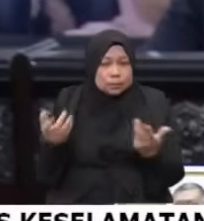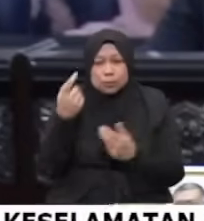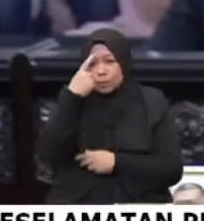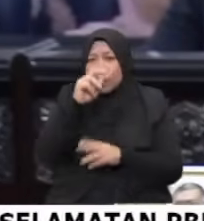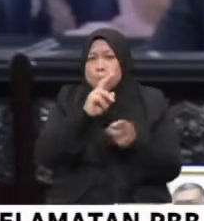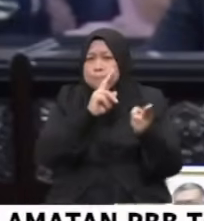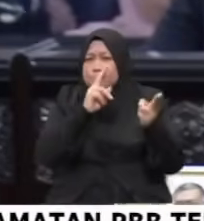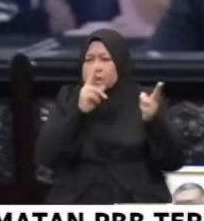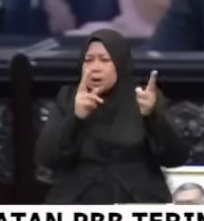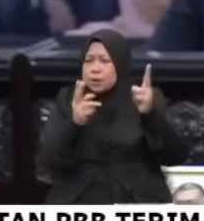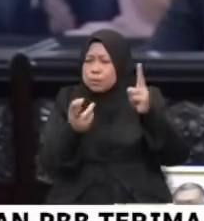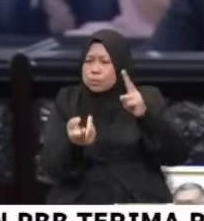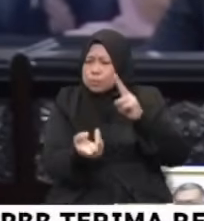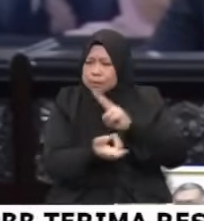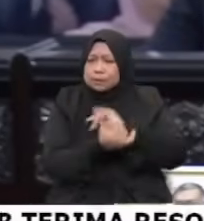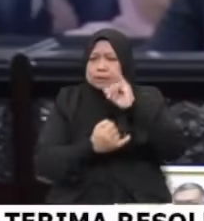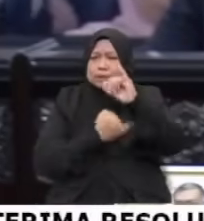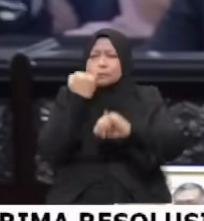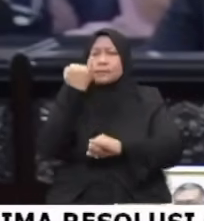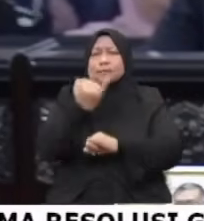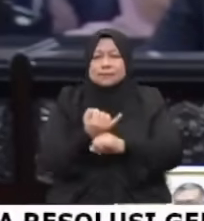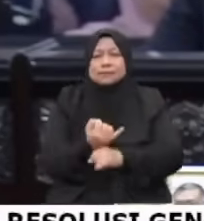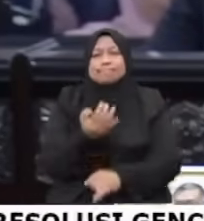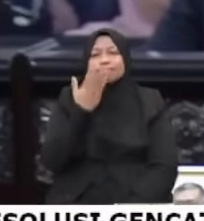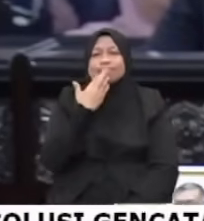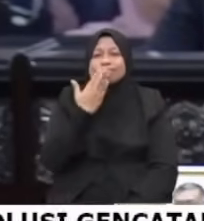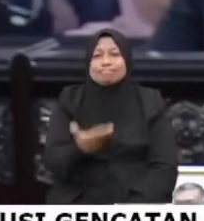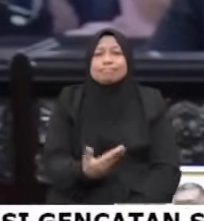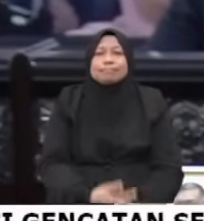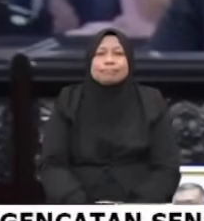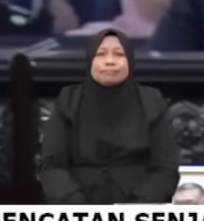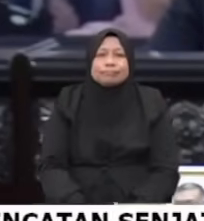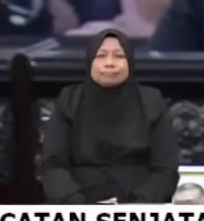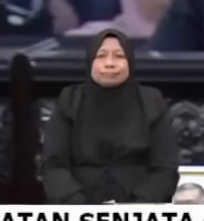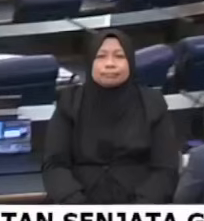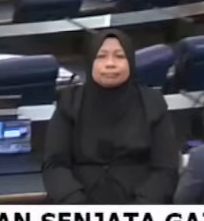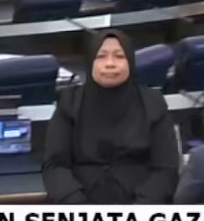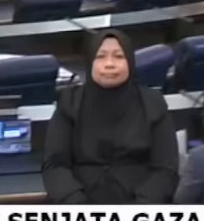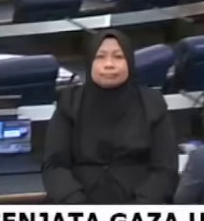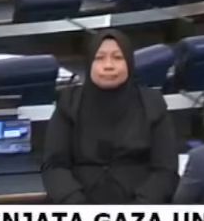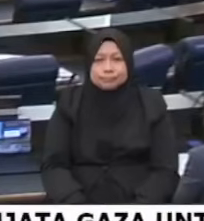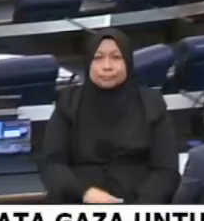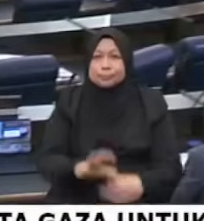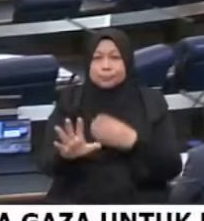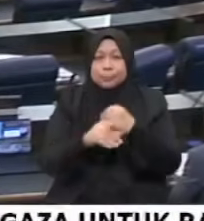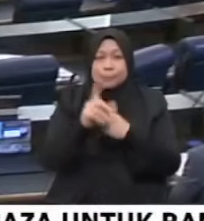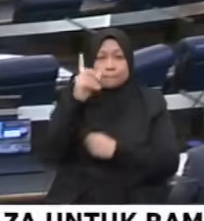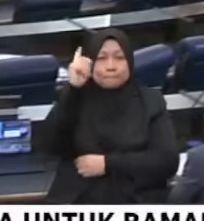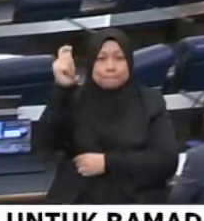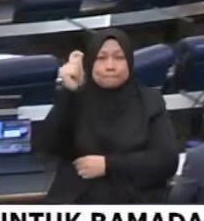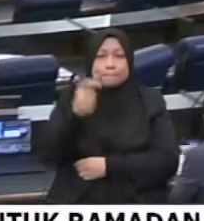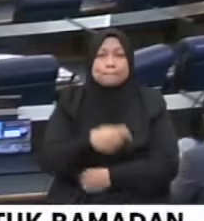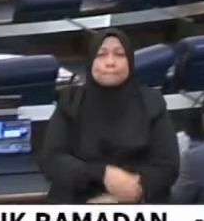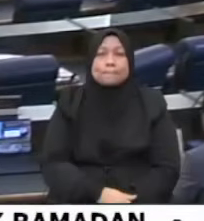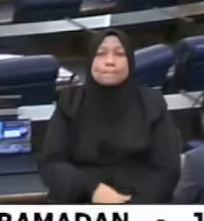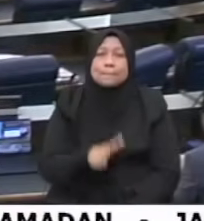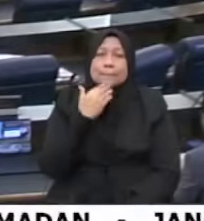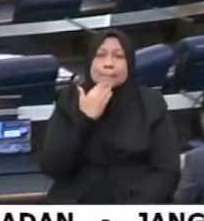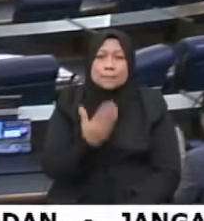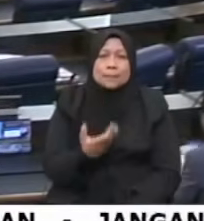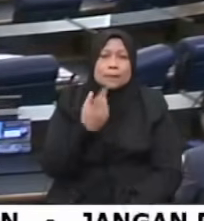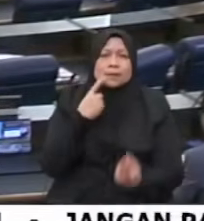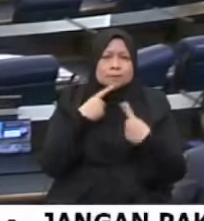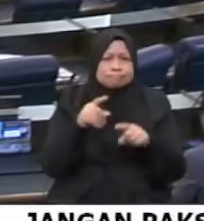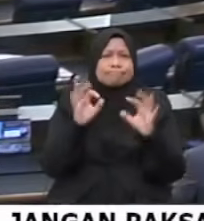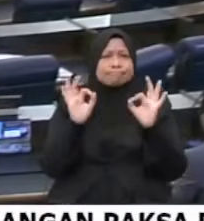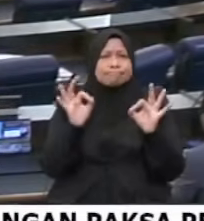perubahan di antarabangsa terima kasih yang di-pertua soalan tambahan yang berhormat Kula Terengganu Terima kasih atas jawapan